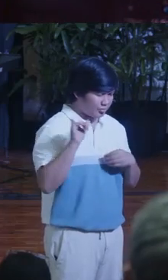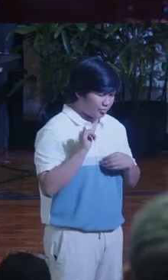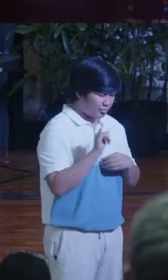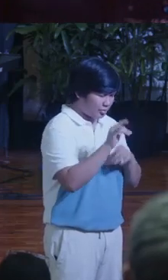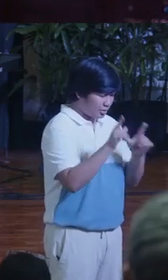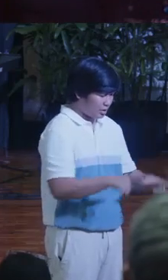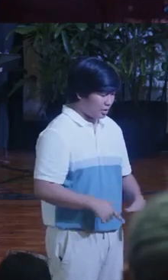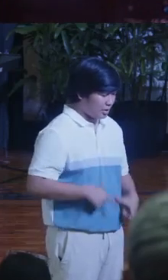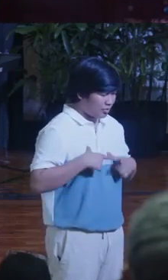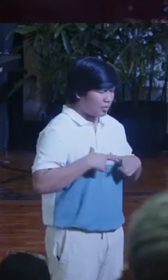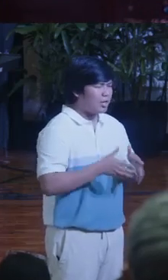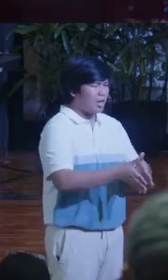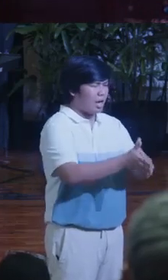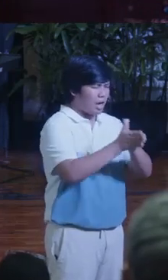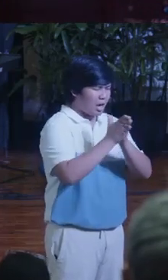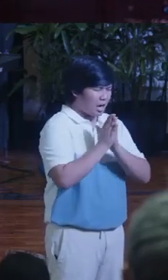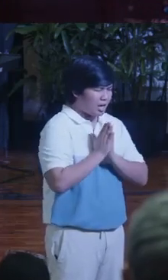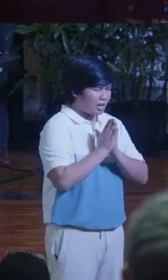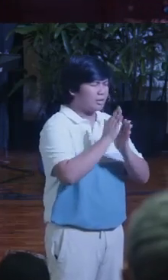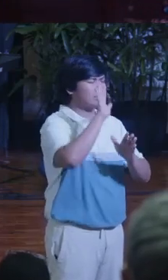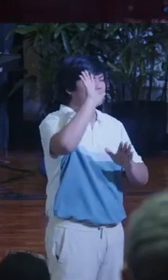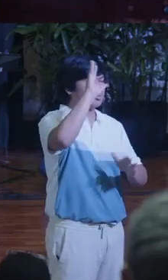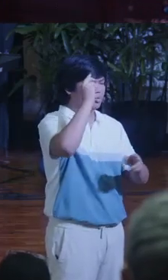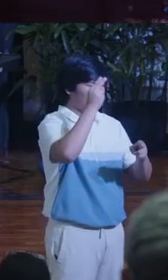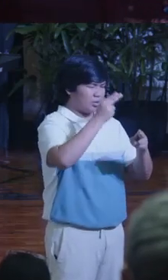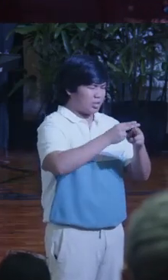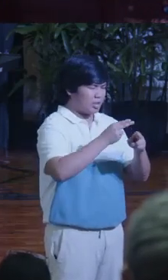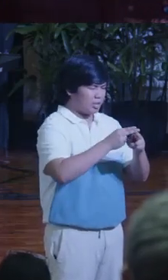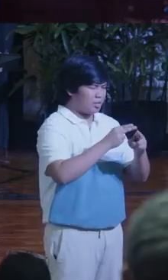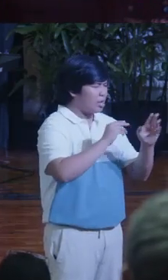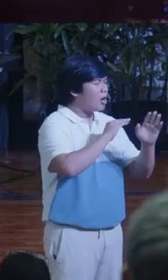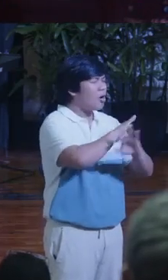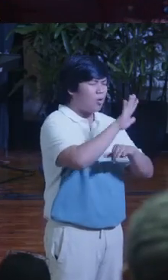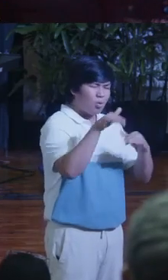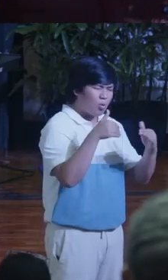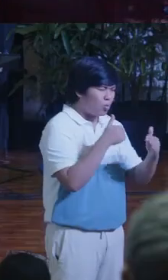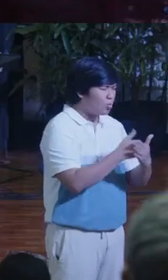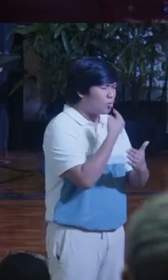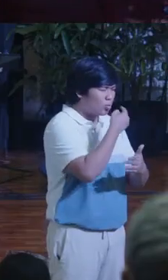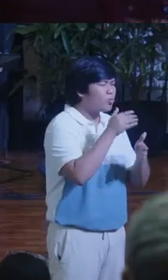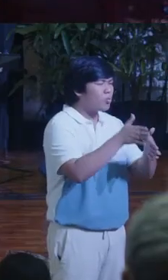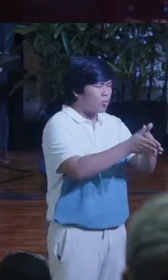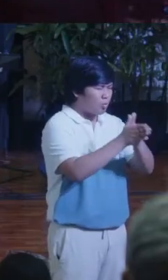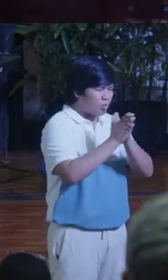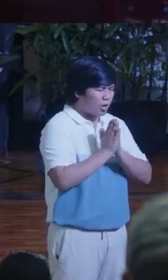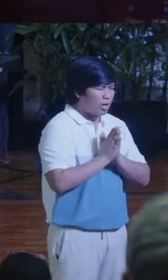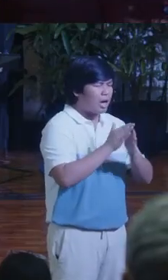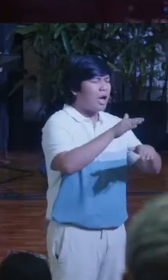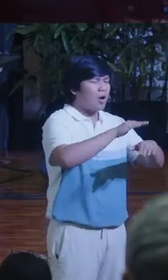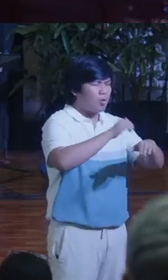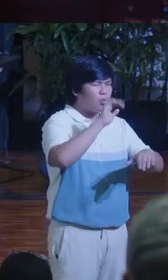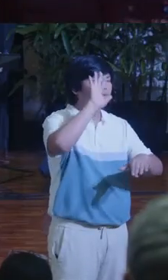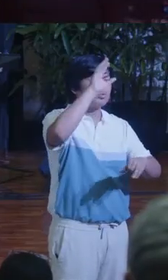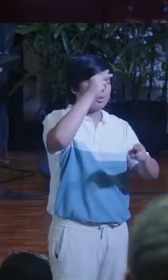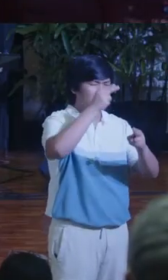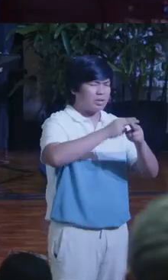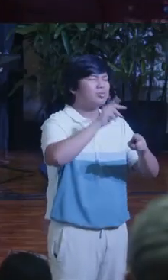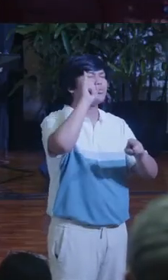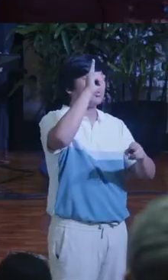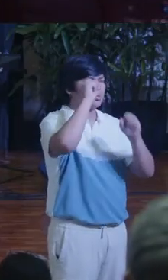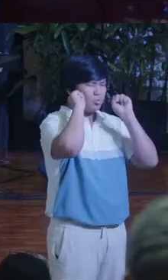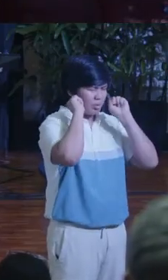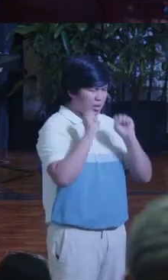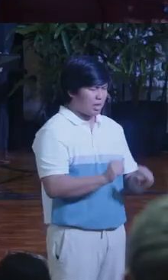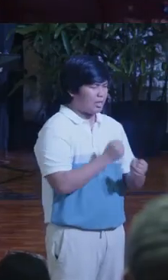pangalan. At ang lahat ng tatawag sa inyong pangalan, O Diyos, alam namin, ay inyong ililigtas.